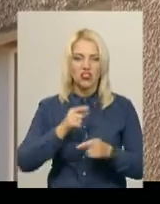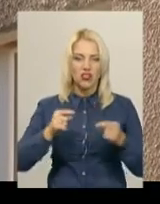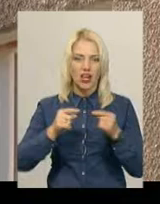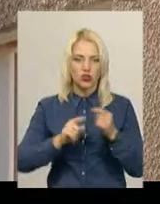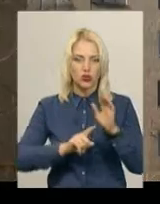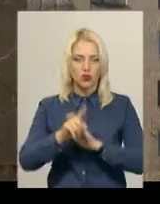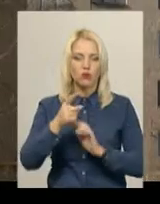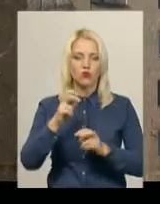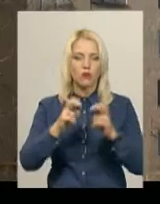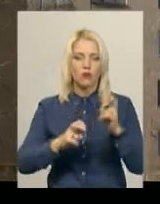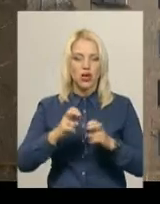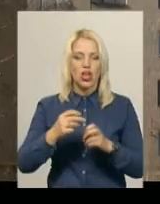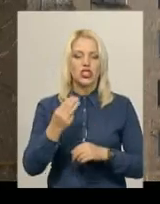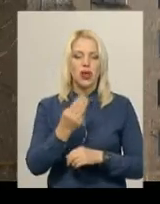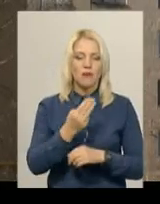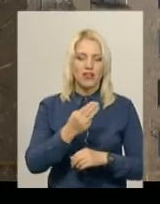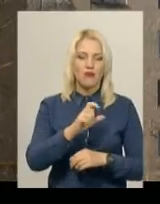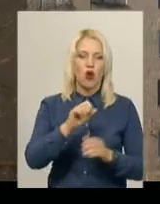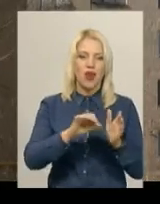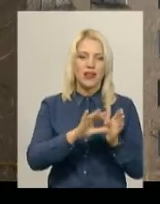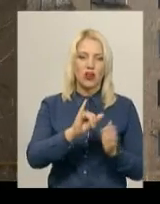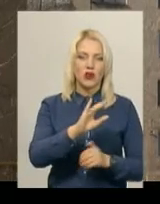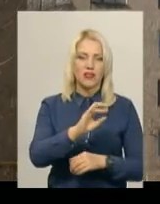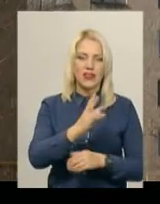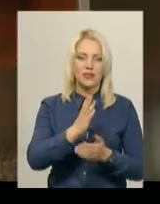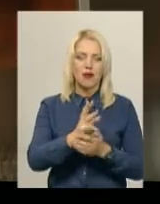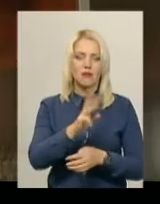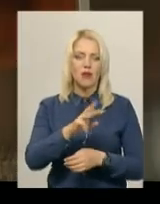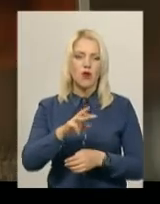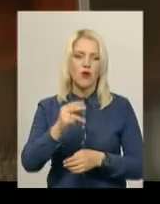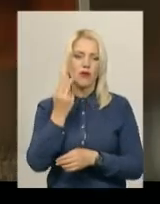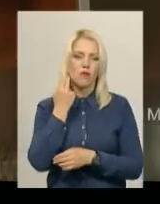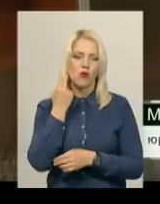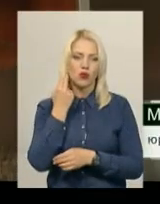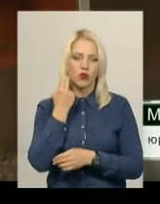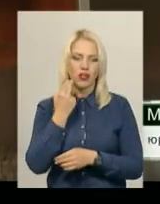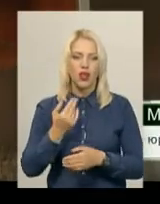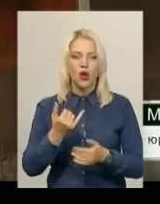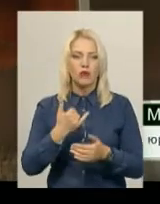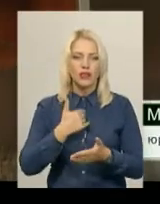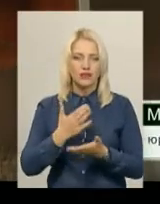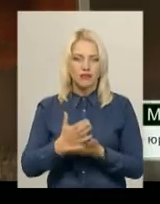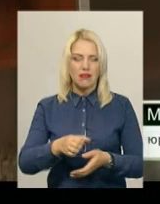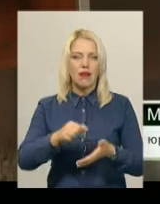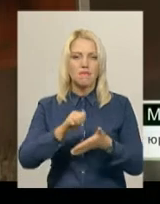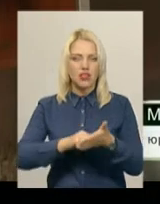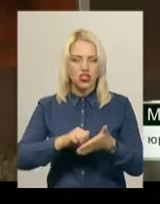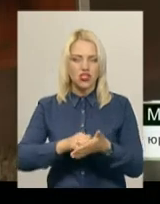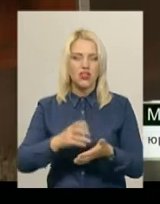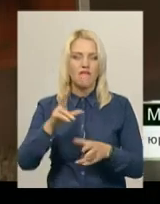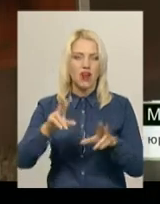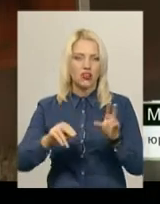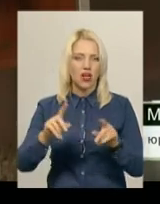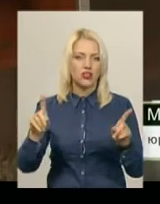бо підприємство «Шепетівка Енергоінвест» має мільйонні борги за попередні роки. Ми маємо об'єктивні причини, скажімо так, вважати,